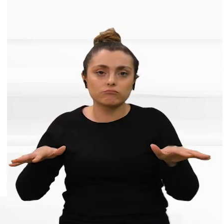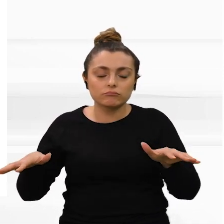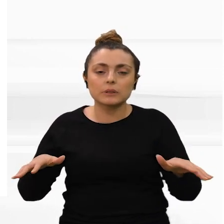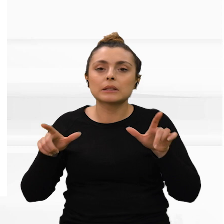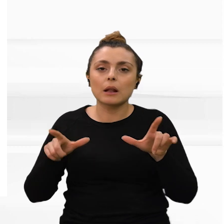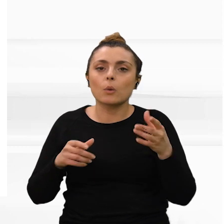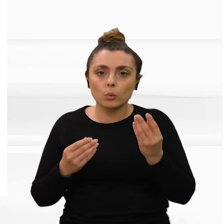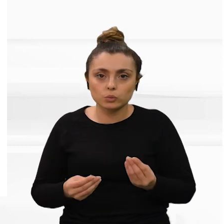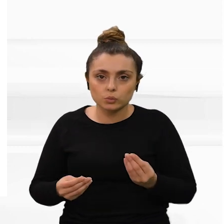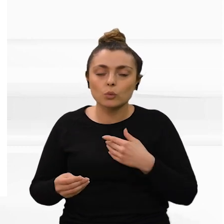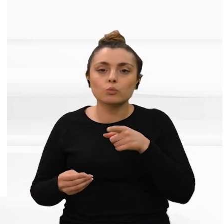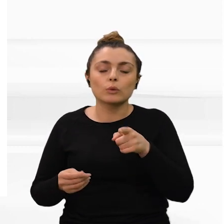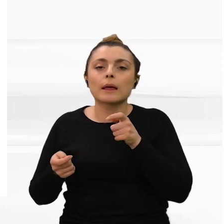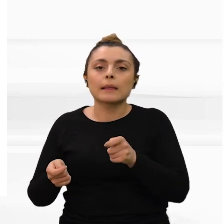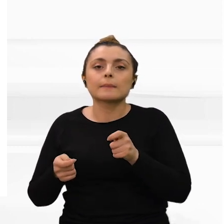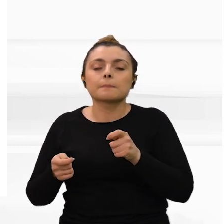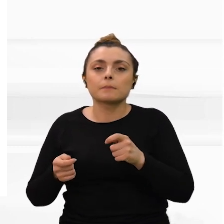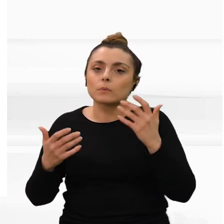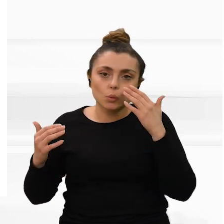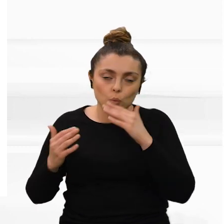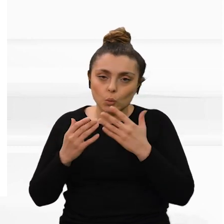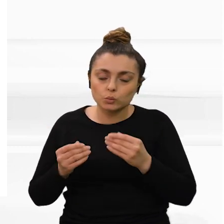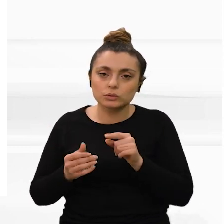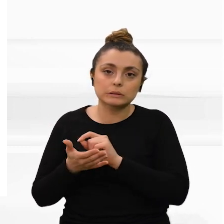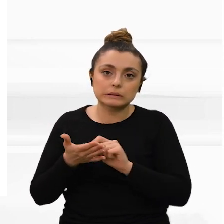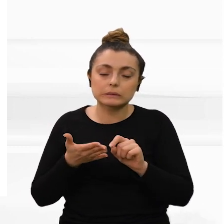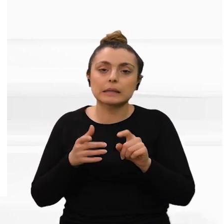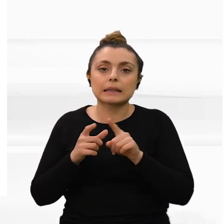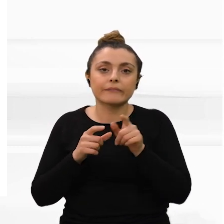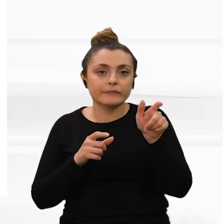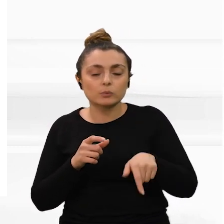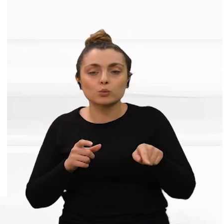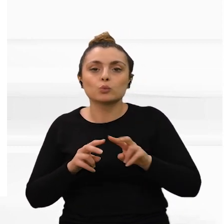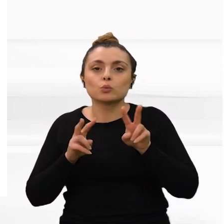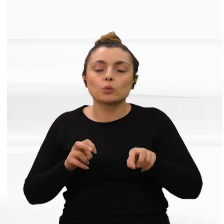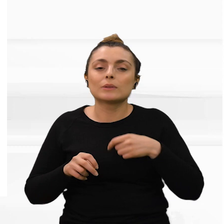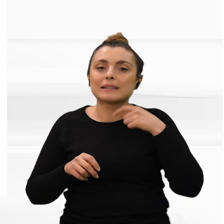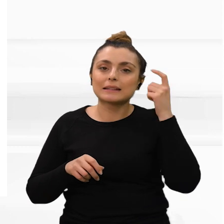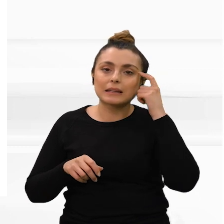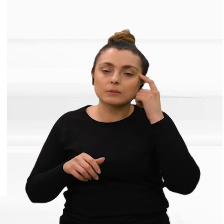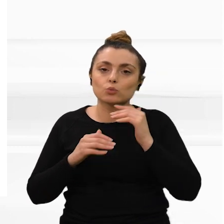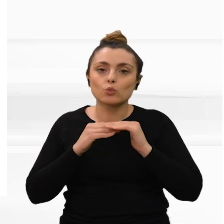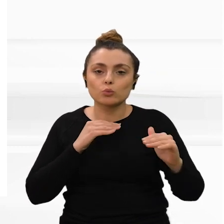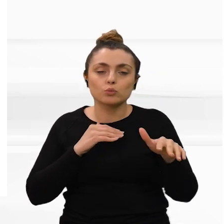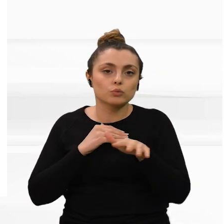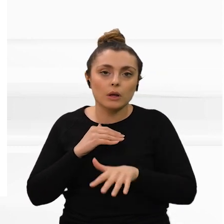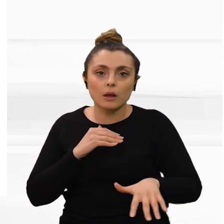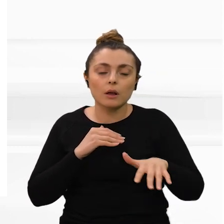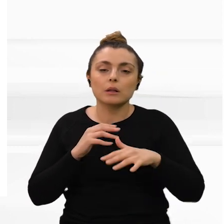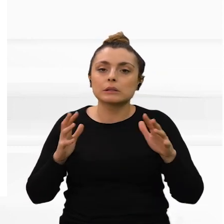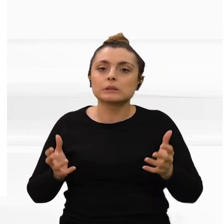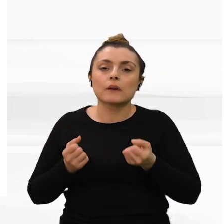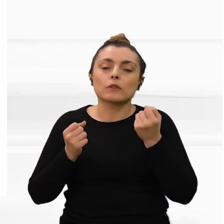yönlendirmenin gerekli olduğunun ve bunun eğitimle sağlanacağına altını çizen değiliz Bu konudaki tanımlarını toplumsal